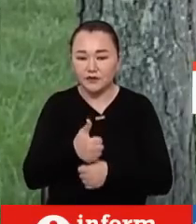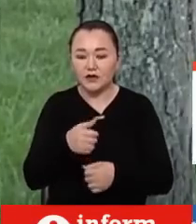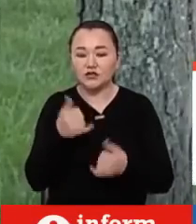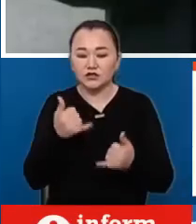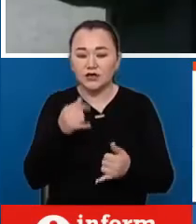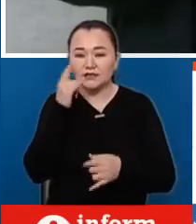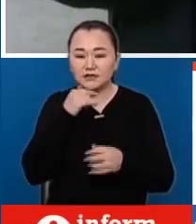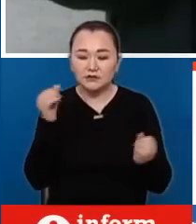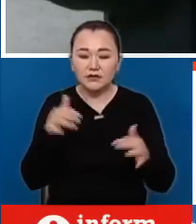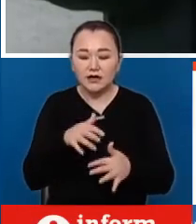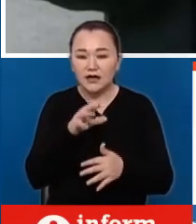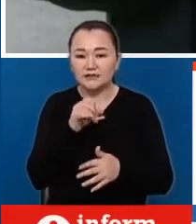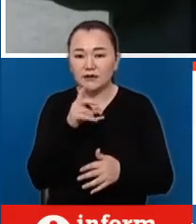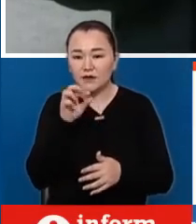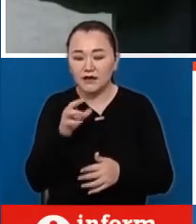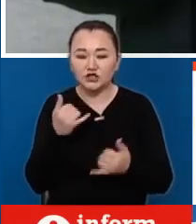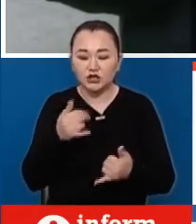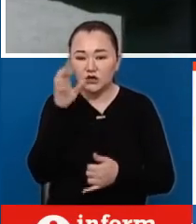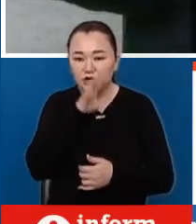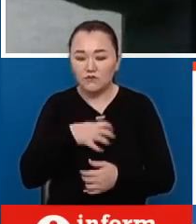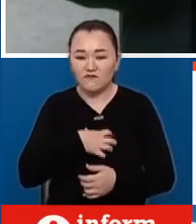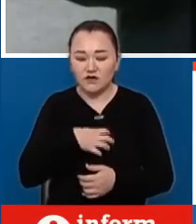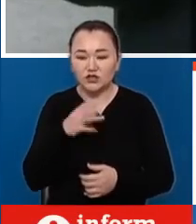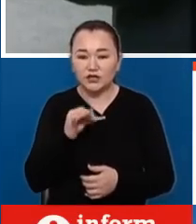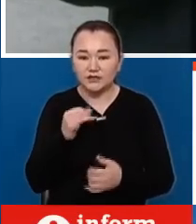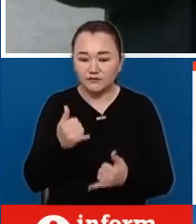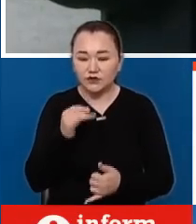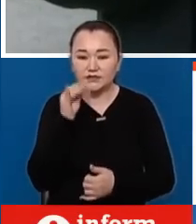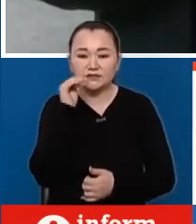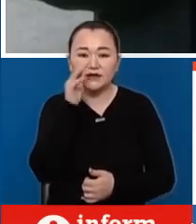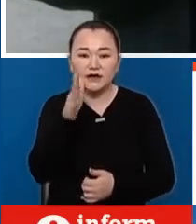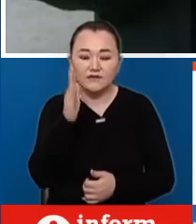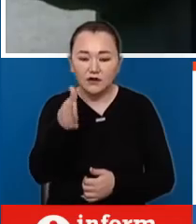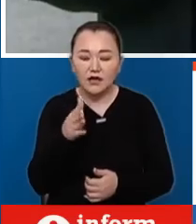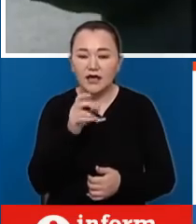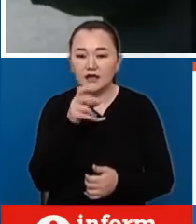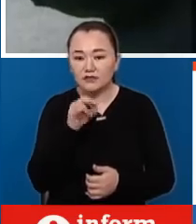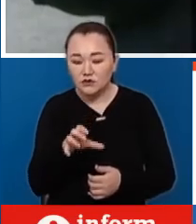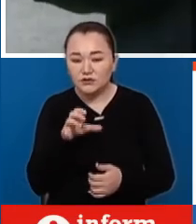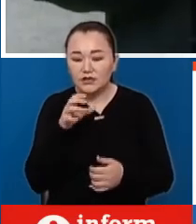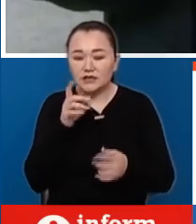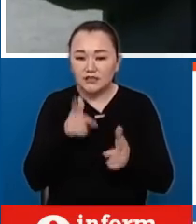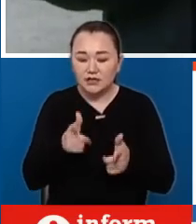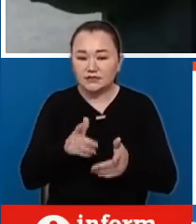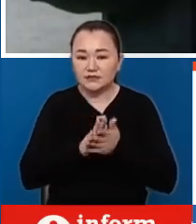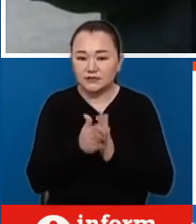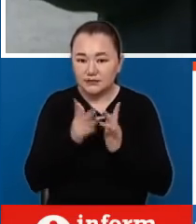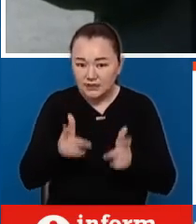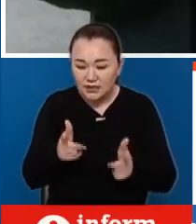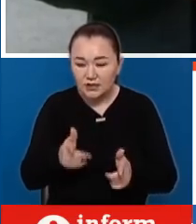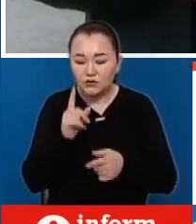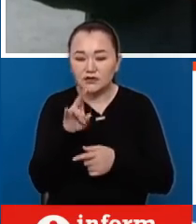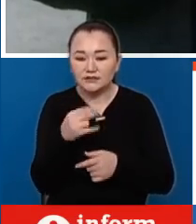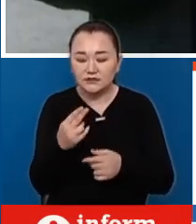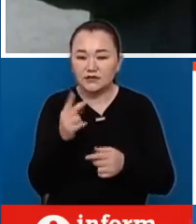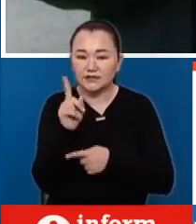жолғы сессиясы елдің бүгіні мен болашағы үшін маңызды болып отыр. Себебі алқалы жиын барысында этносаралық келісімді сақтау, ұлт бірлігін нығайту секілді